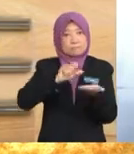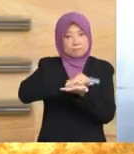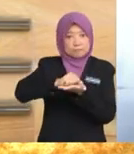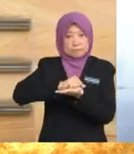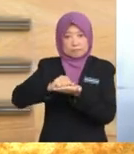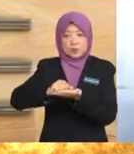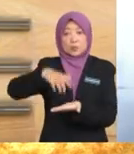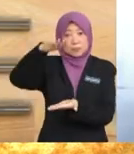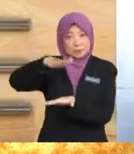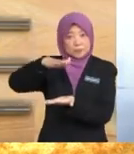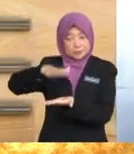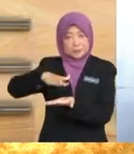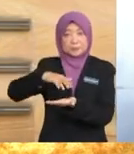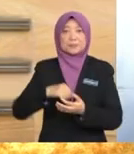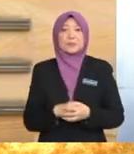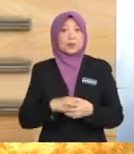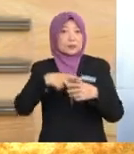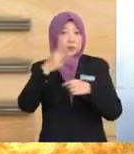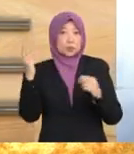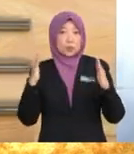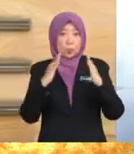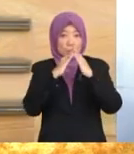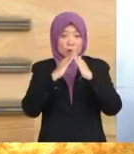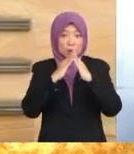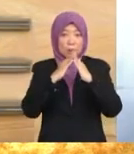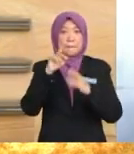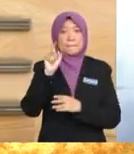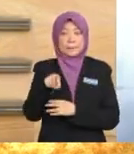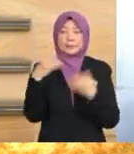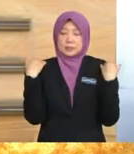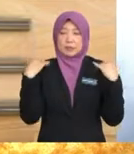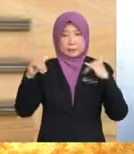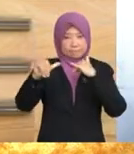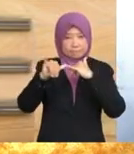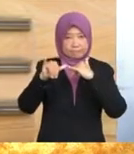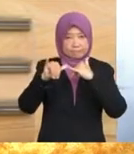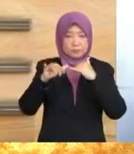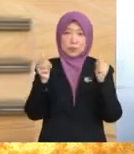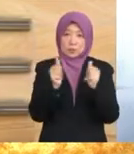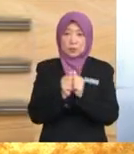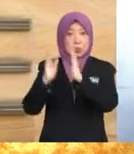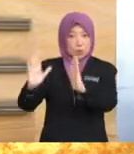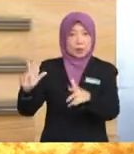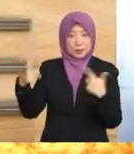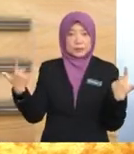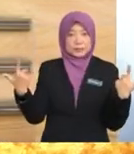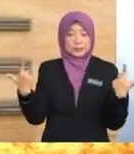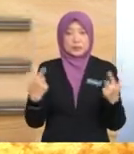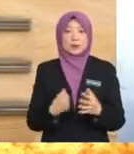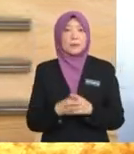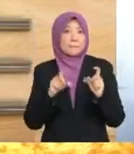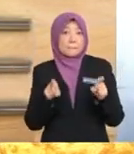ataupun disanitasi. Kalau keluar rumah, pastikan ada penjarakan sosial antara anda dan juga individu yang lain